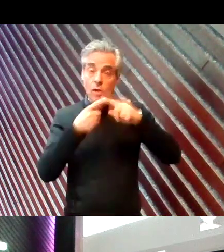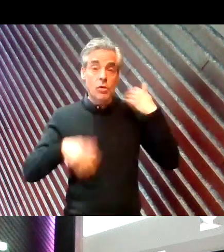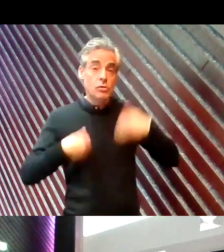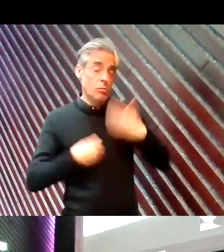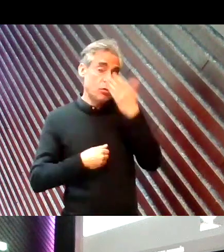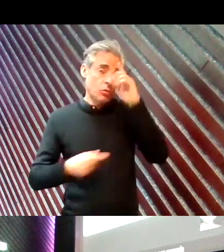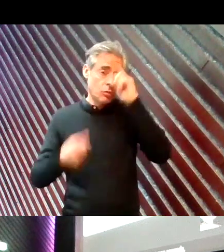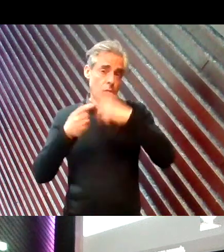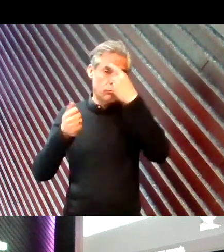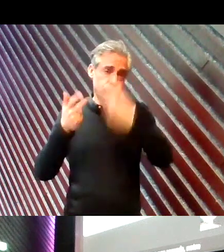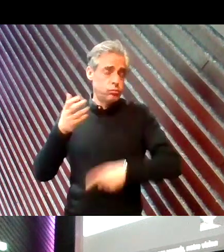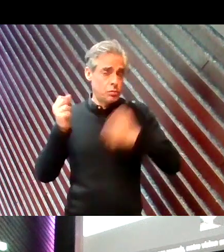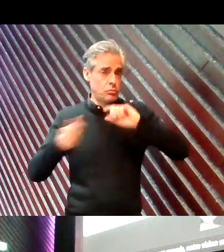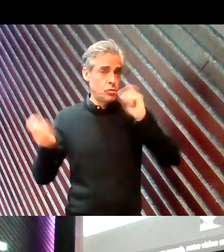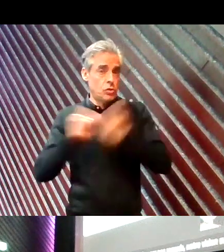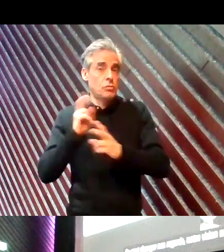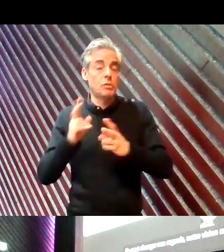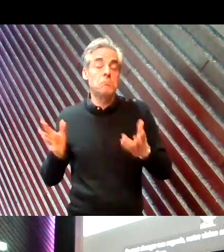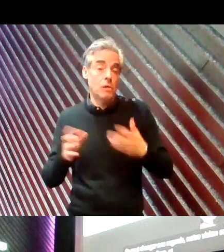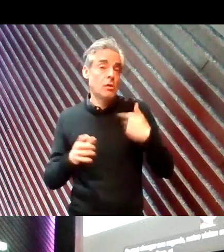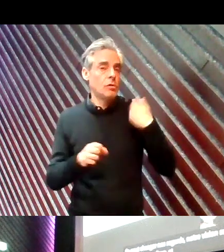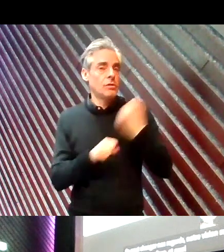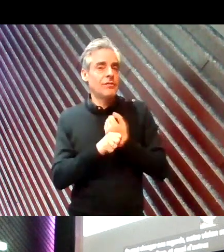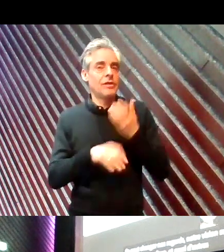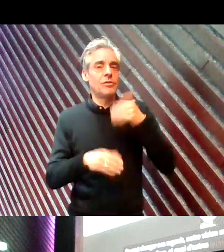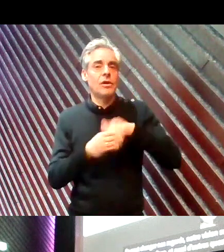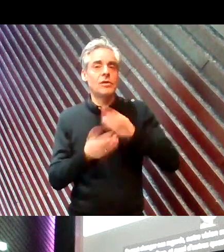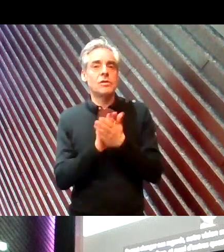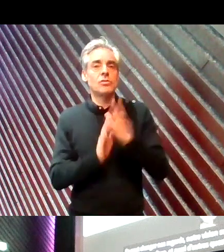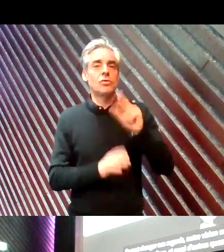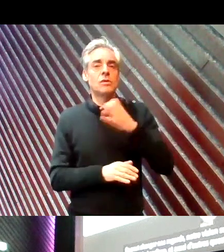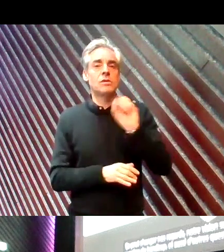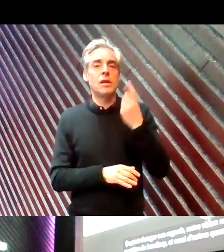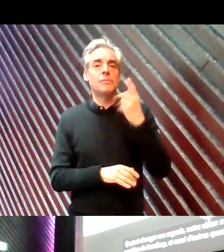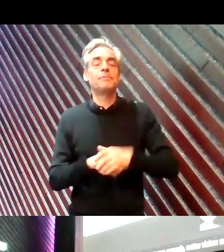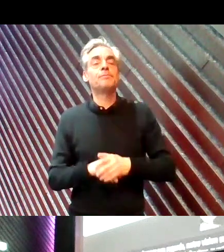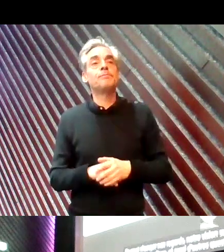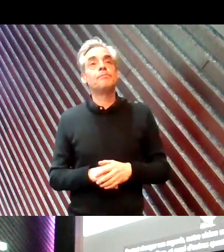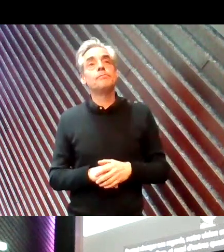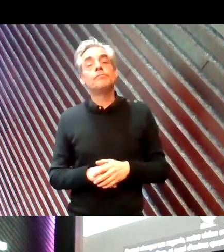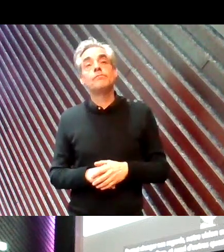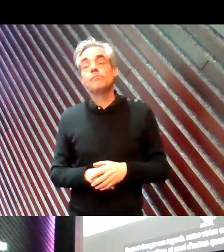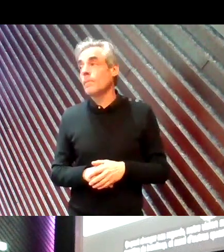du handicap mais aussi sur d'autres questions sur lesquelles on travaille chez Unicité. Et donc,